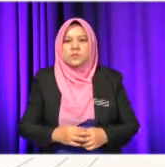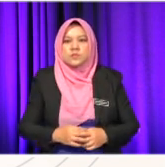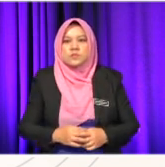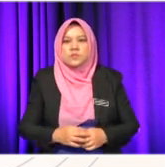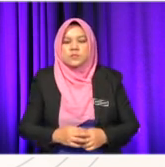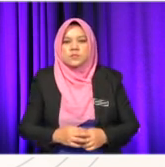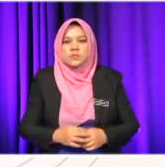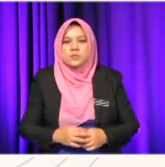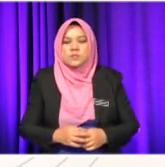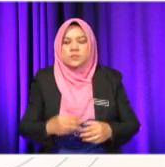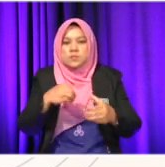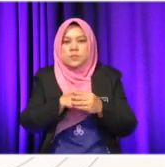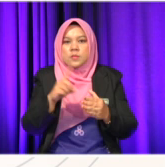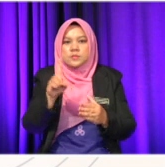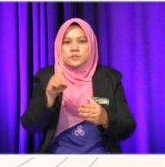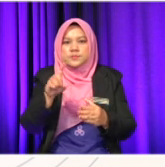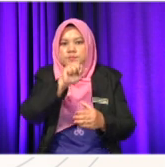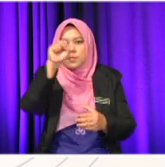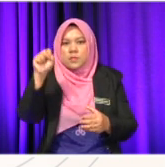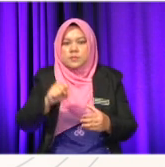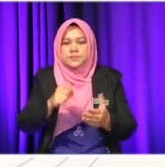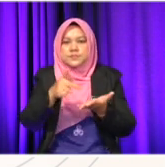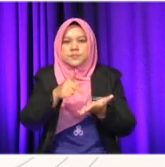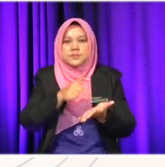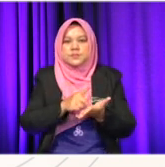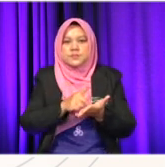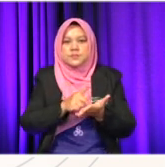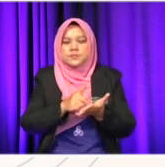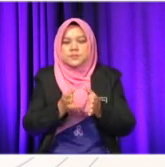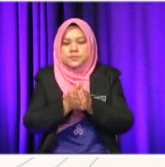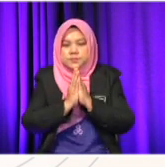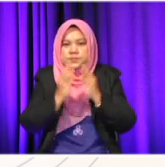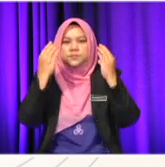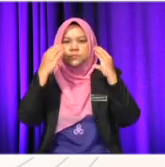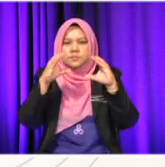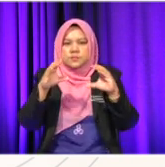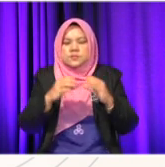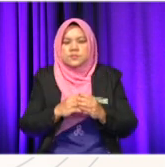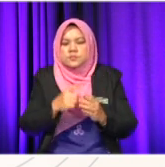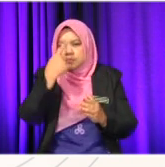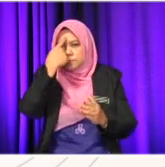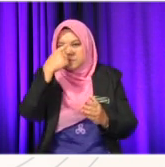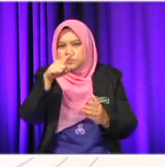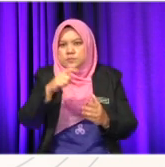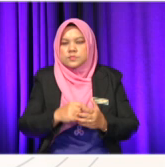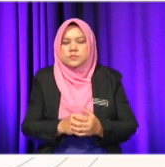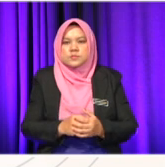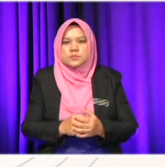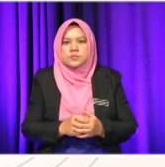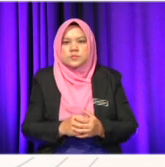Oke dalam money-mani soal lain mengenai pengin sangat kepada anak-anak muda Cikgu untuk